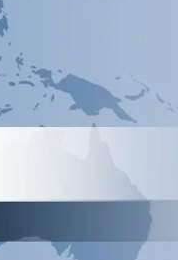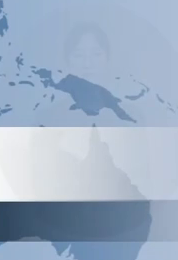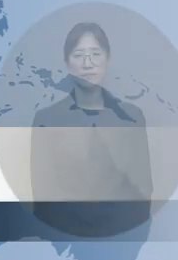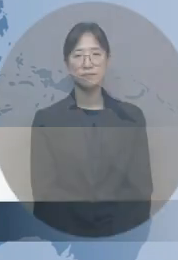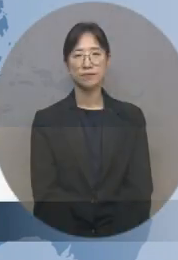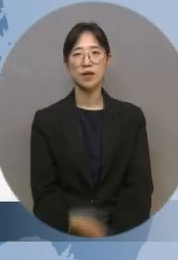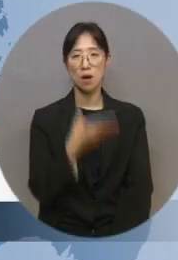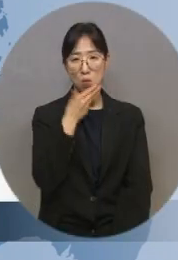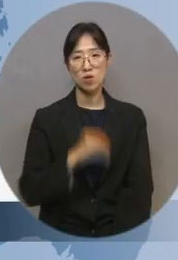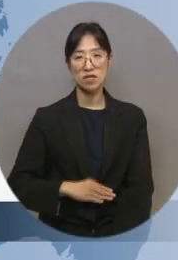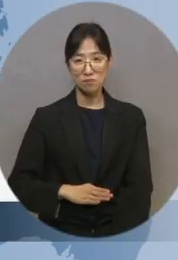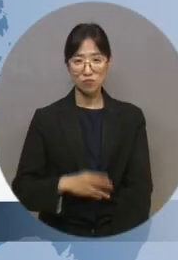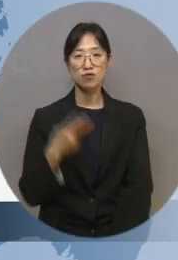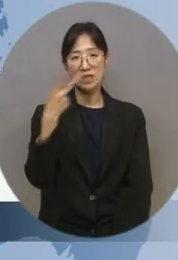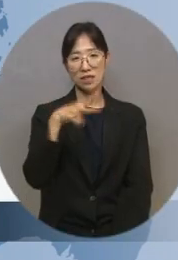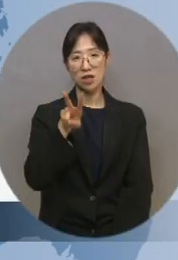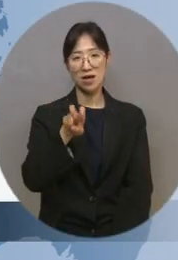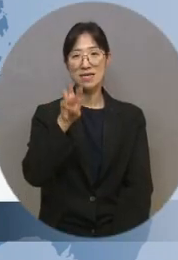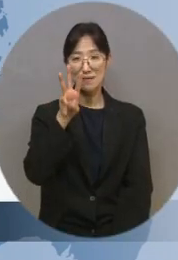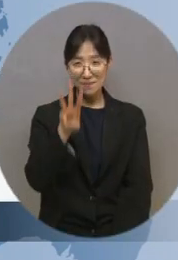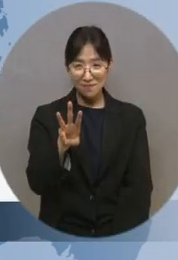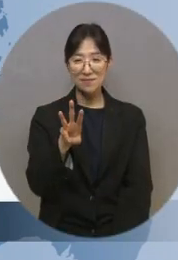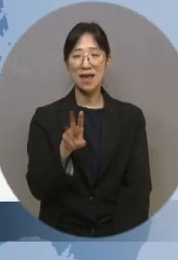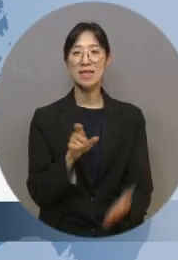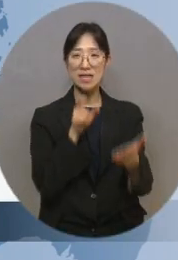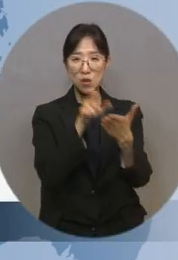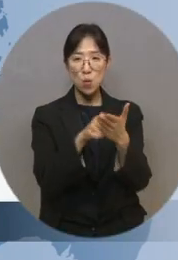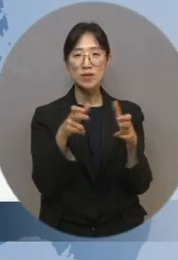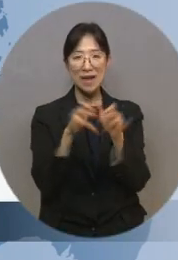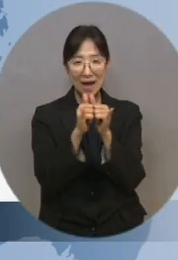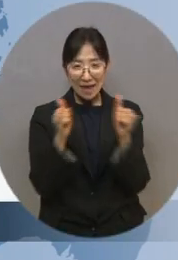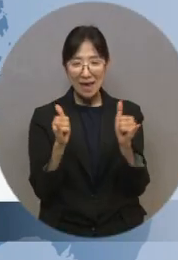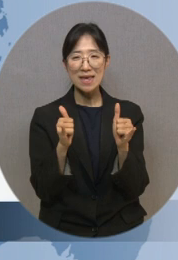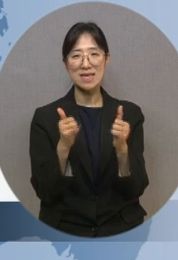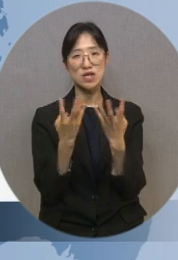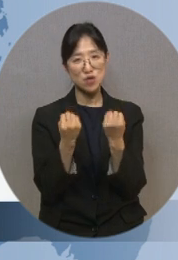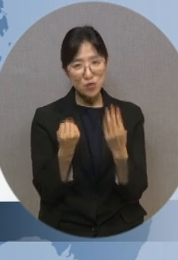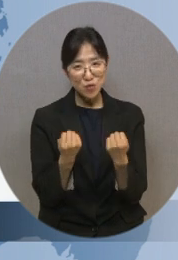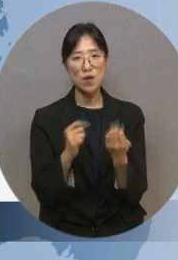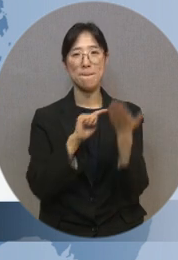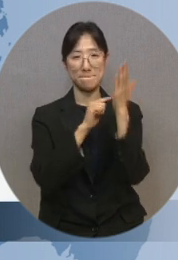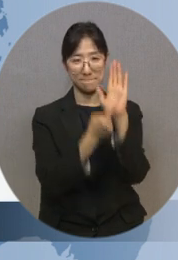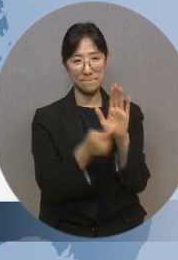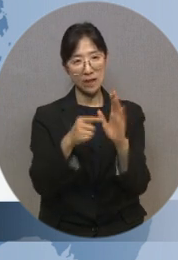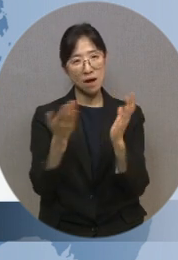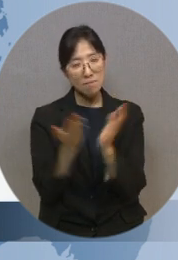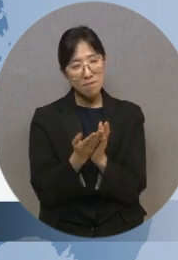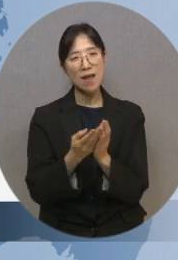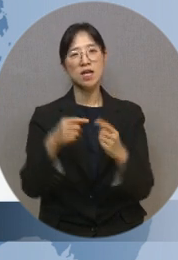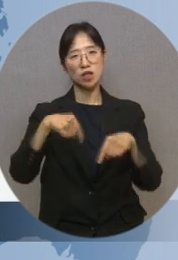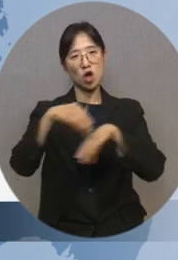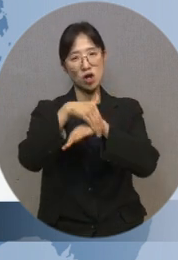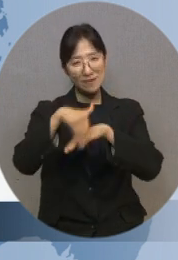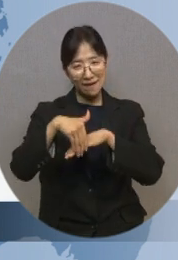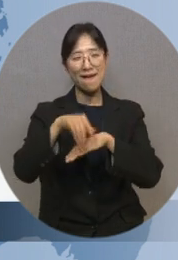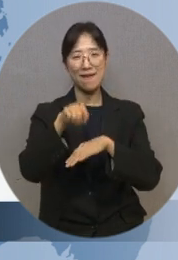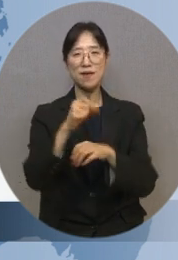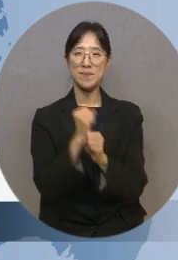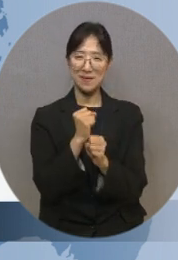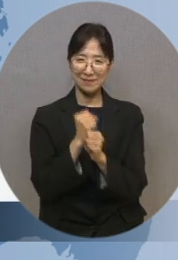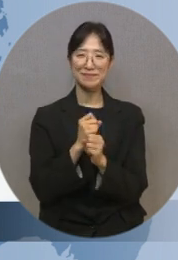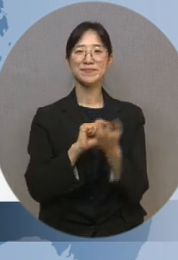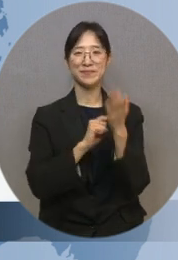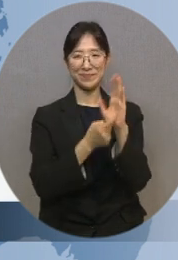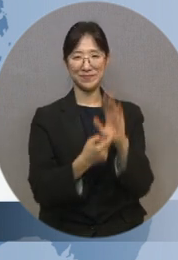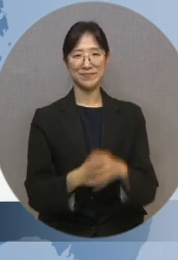보건복지부가 지난 2023년도 등록 장애인 현황 통계를 발표하고 그에 따른 새로운 정책 수요를 반영하겠다고